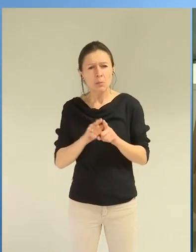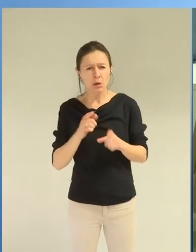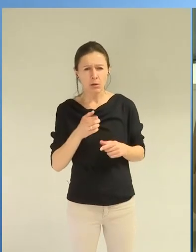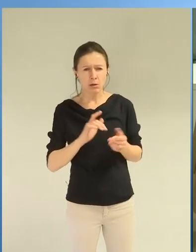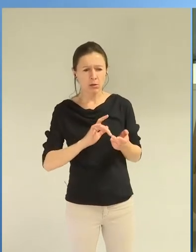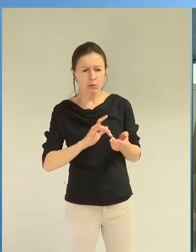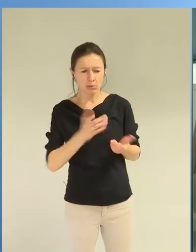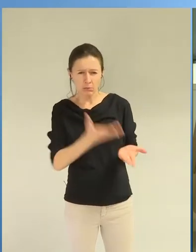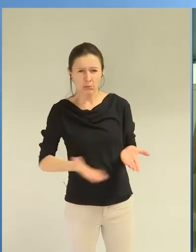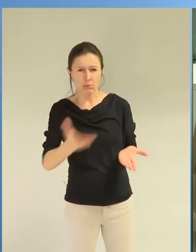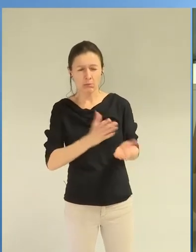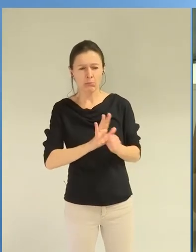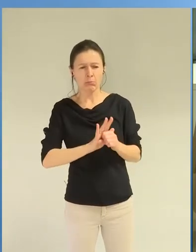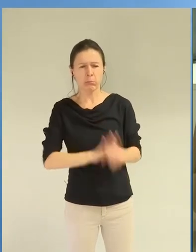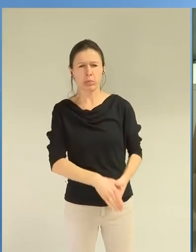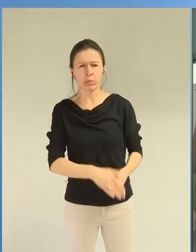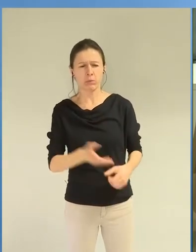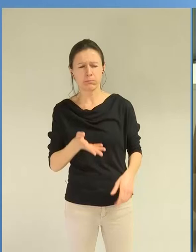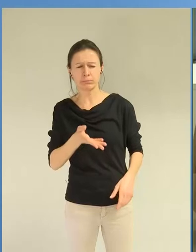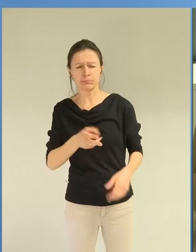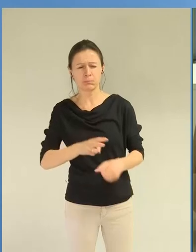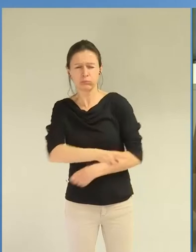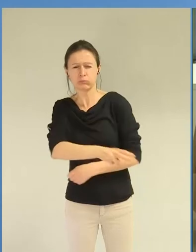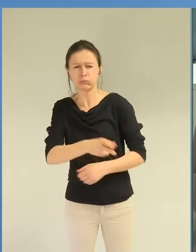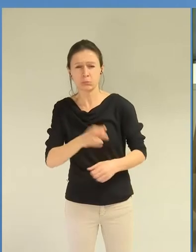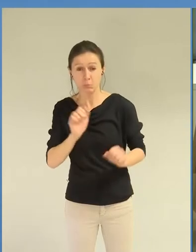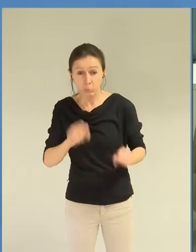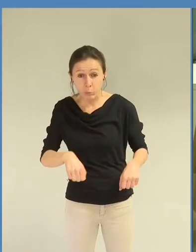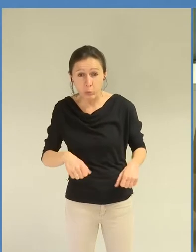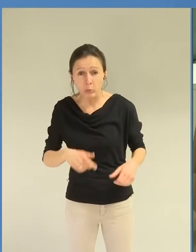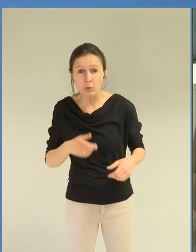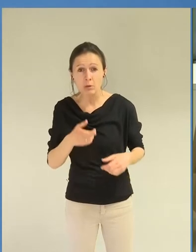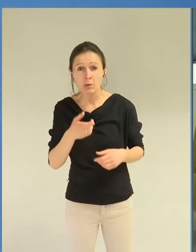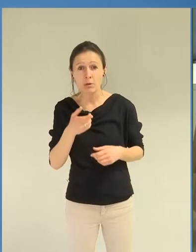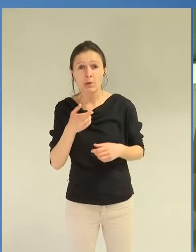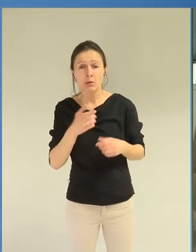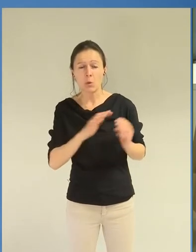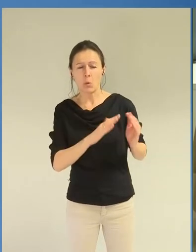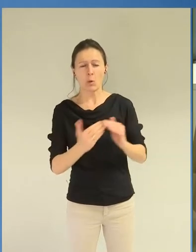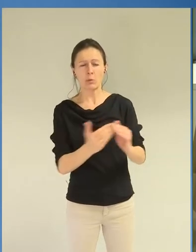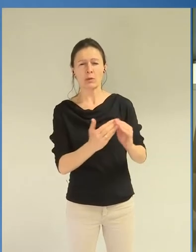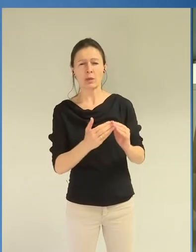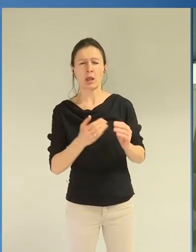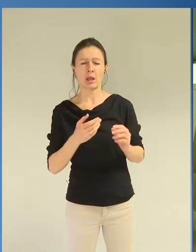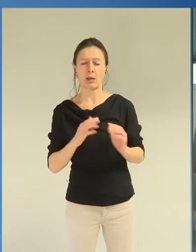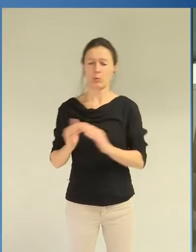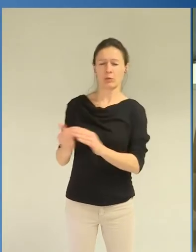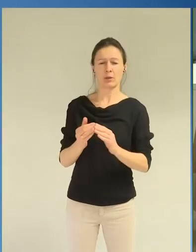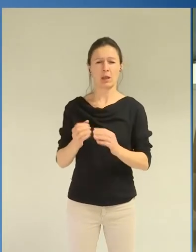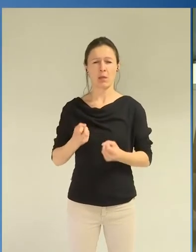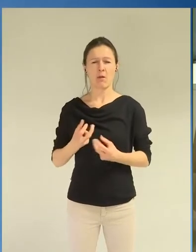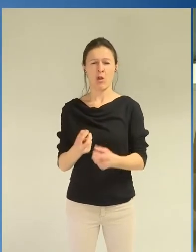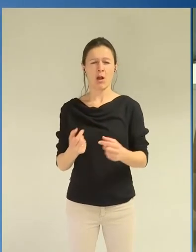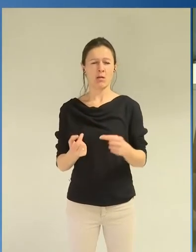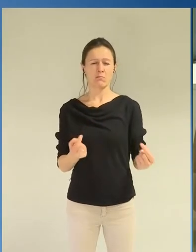peut-on tout insulté peut-on dresser non pas seulement une communauté face à une autre communauté mais